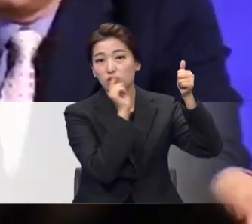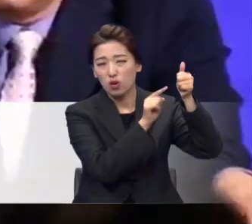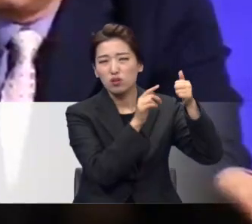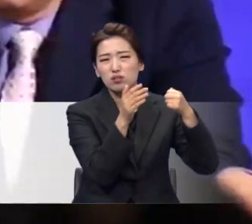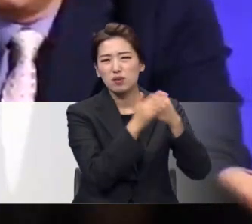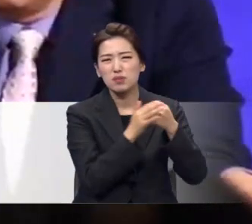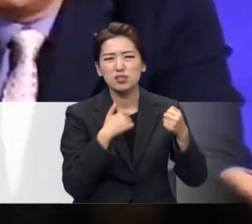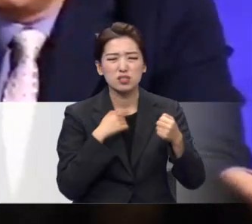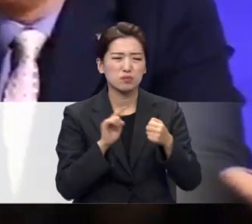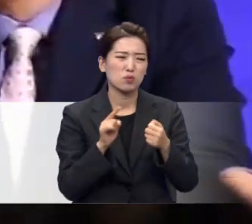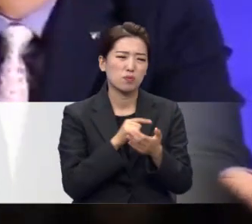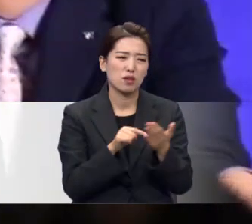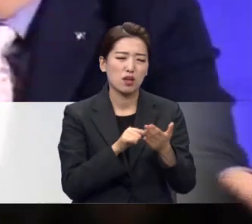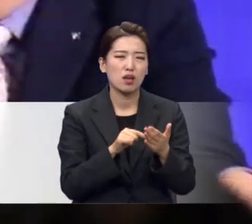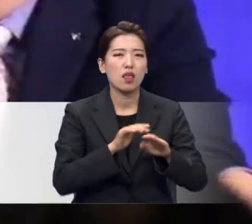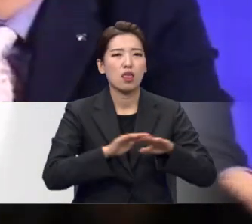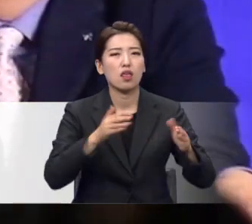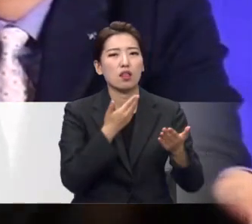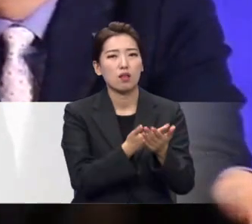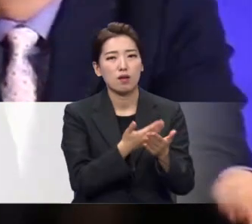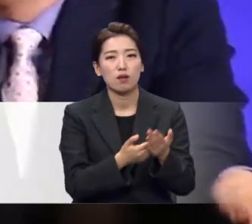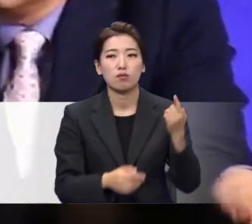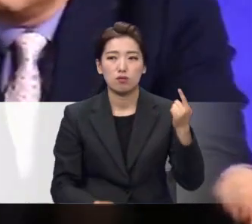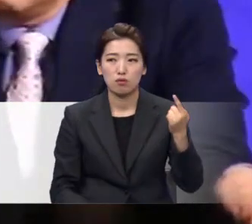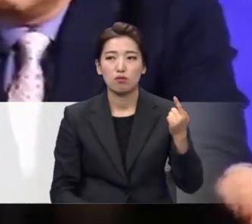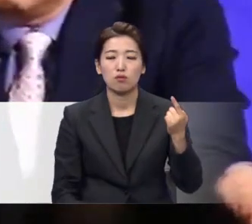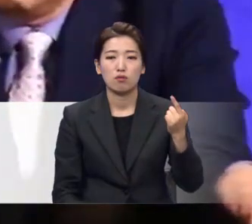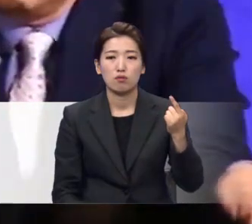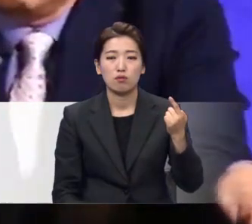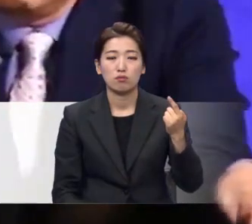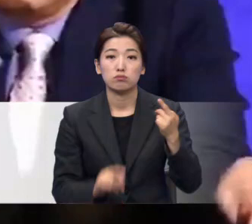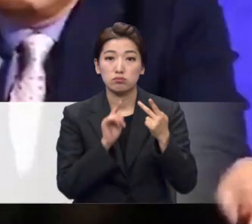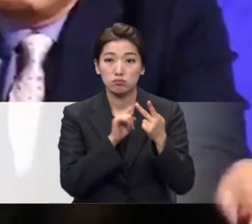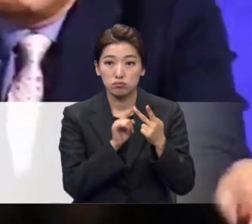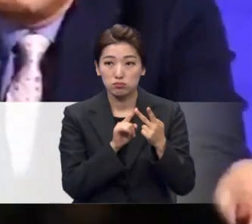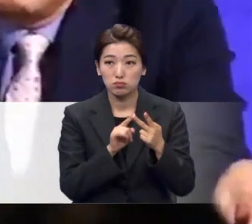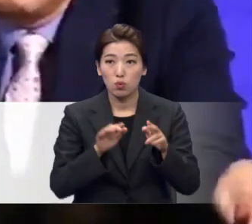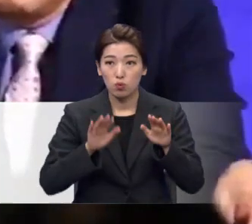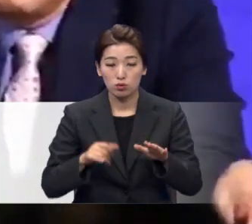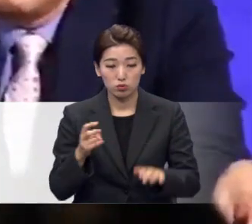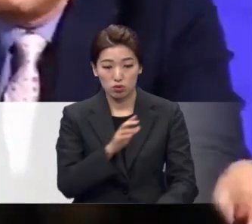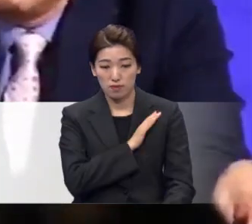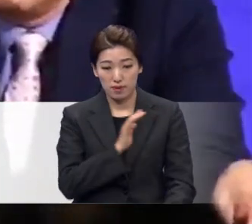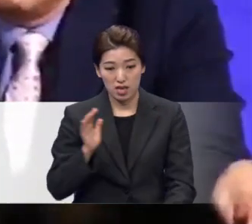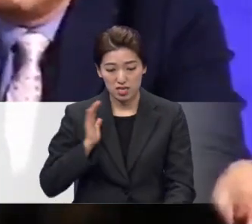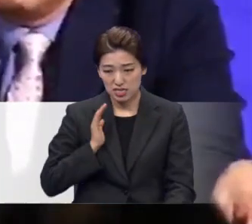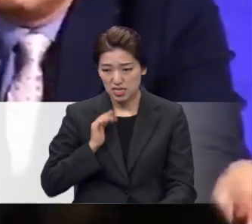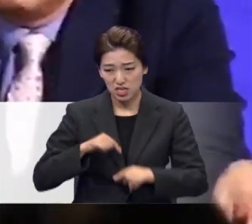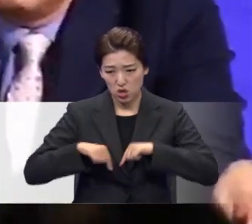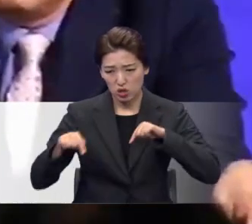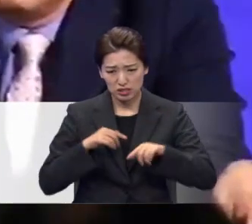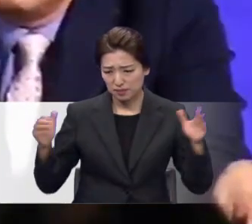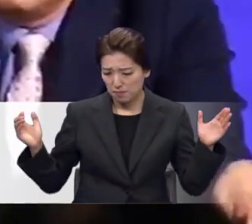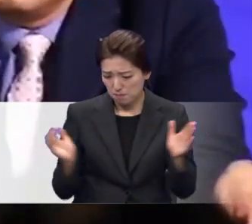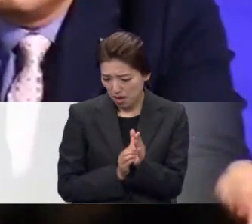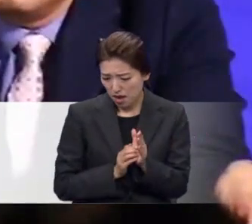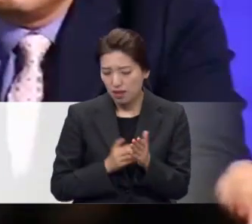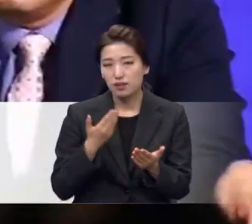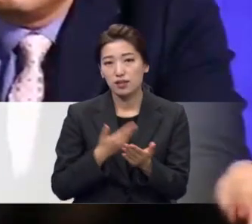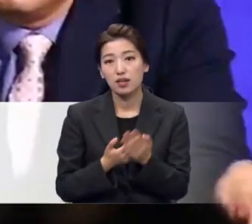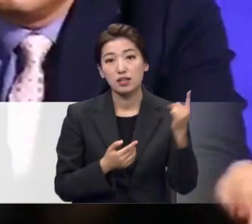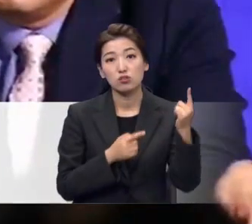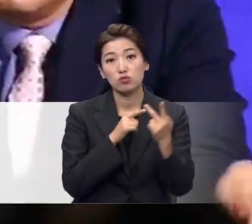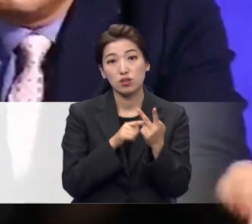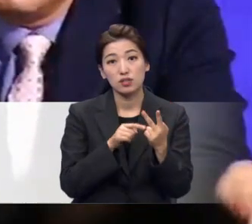한 것 그리고 오늘이 자리에 와 가지고 또 다른 저주를 풀어 달라고 한 것 이거는 보수가이기는 방법을